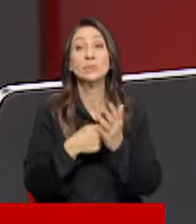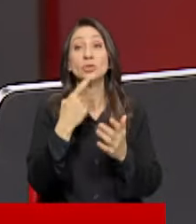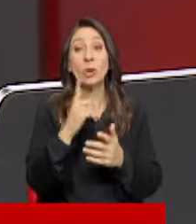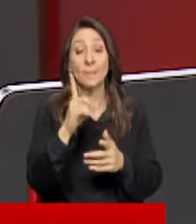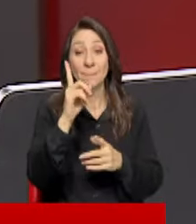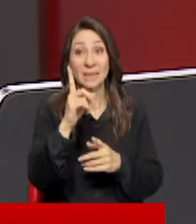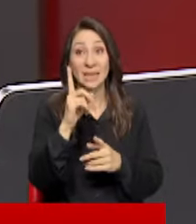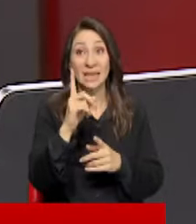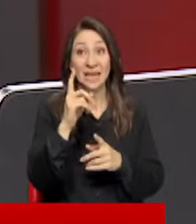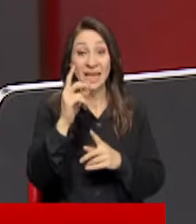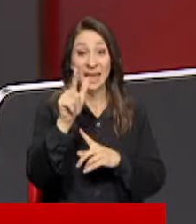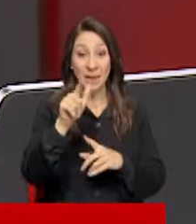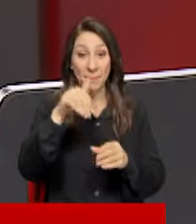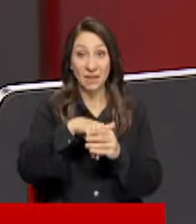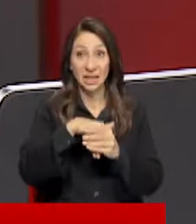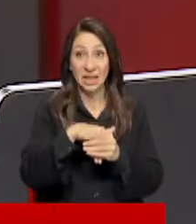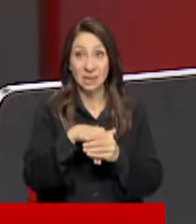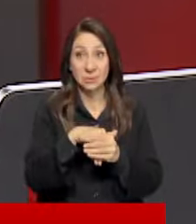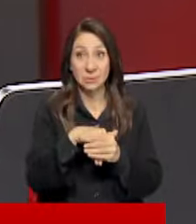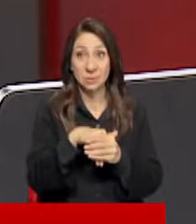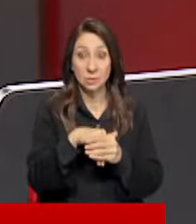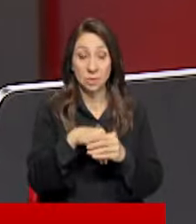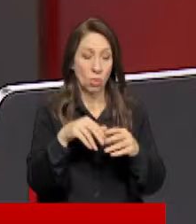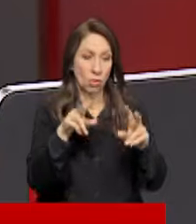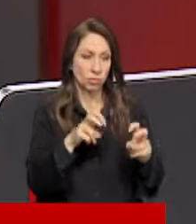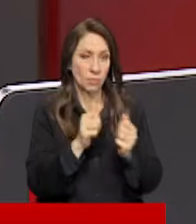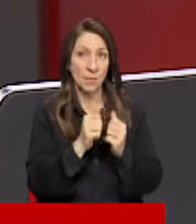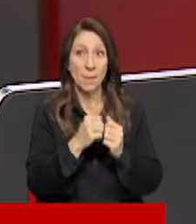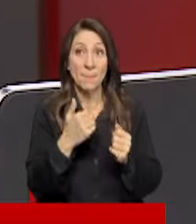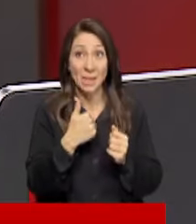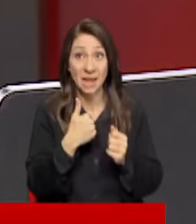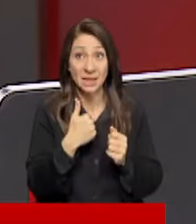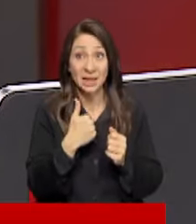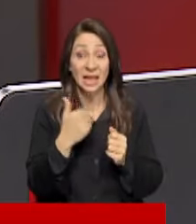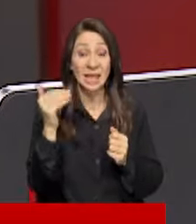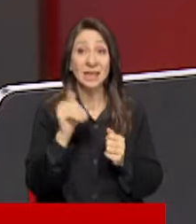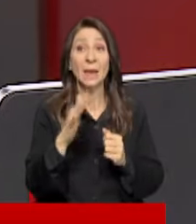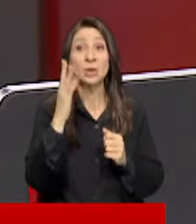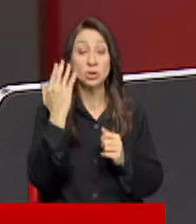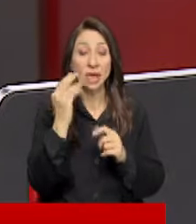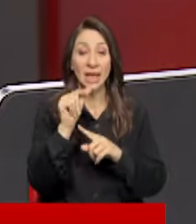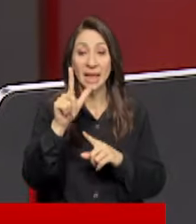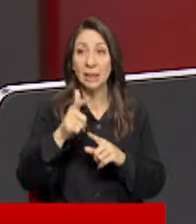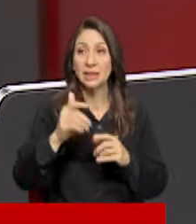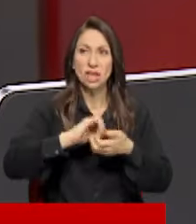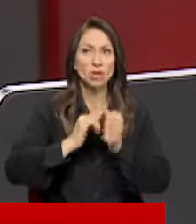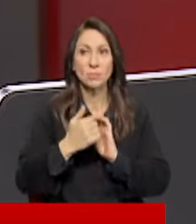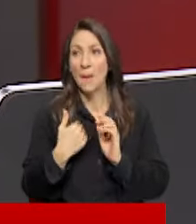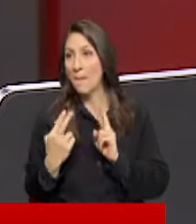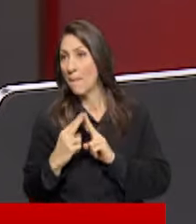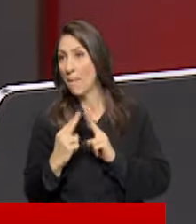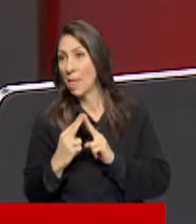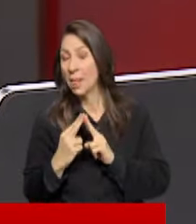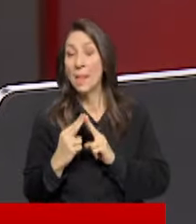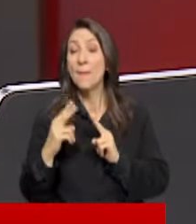bir il milletvekilimiz yani oturuyoruz beraber dedi ki ben dedi gelmeden önce il teşkilatımızla görüştüm.